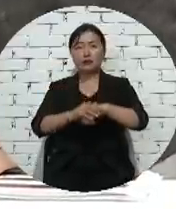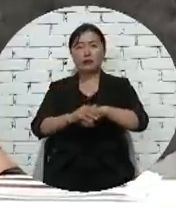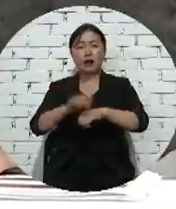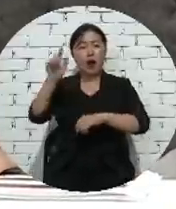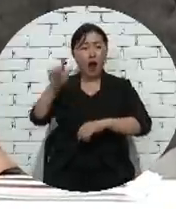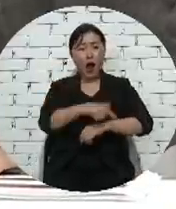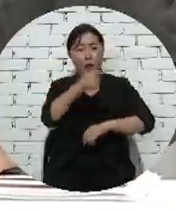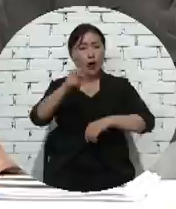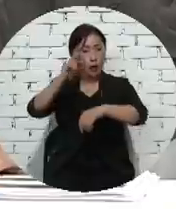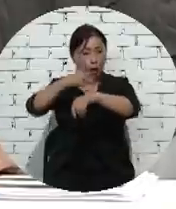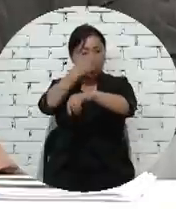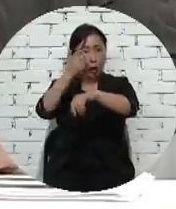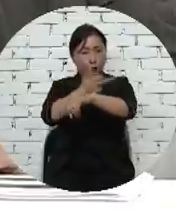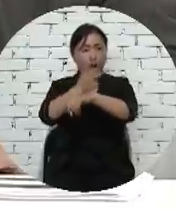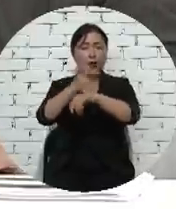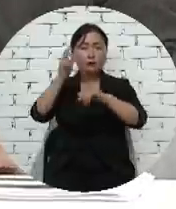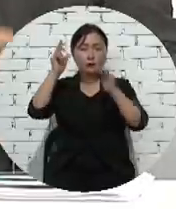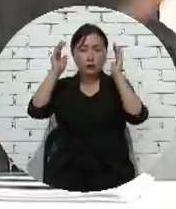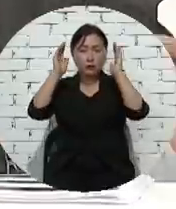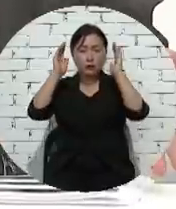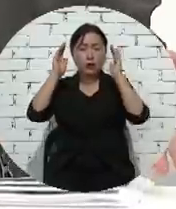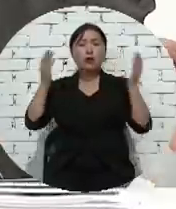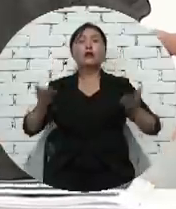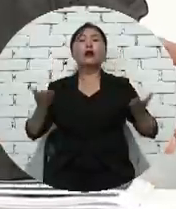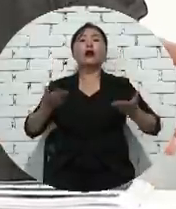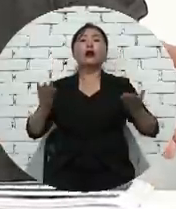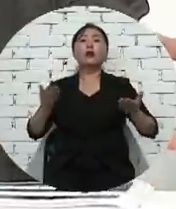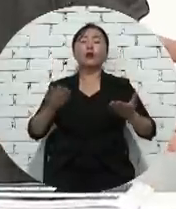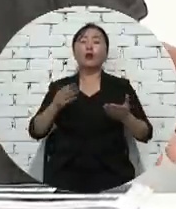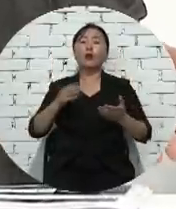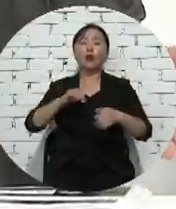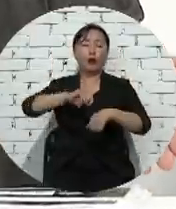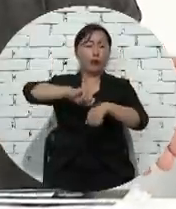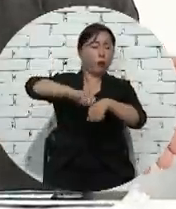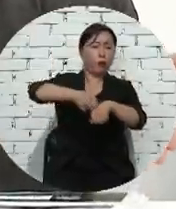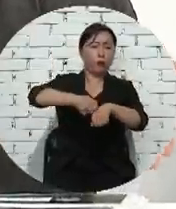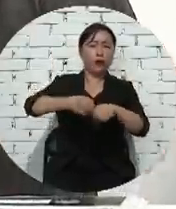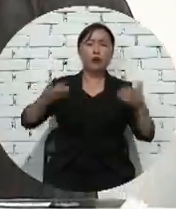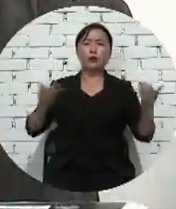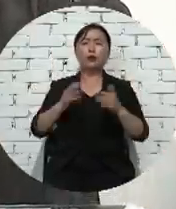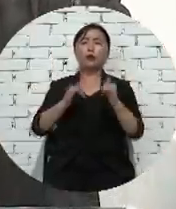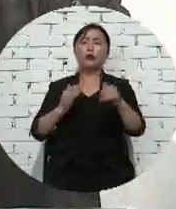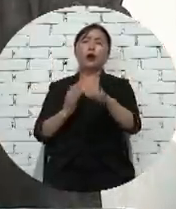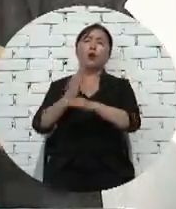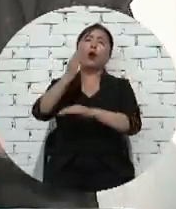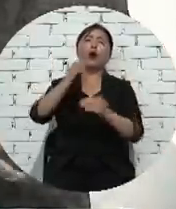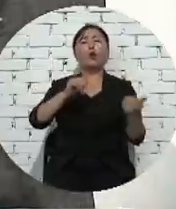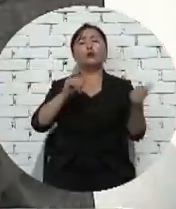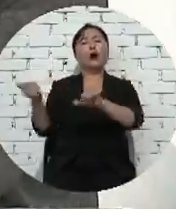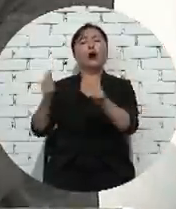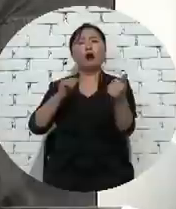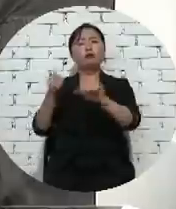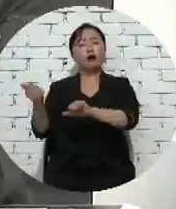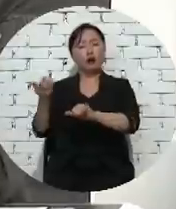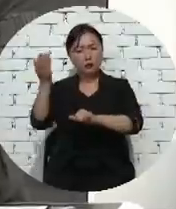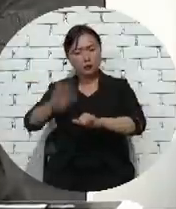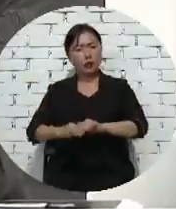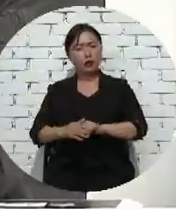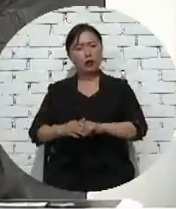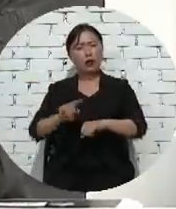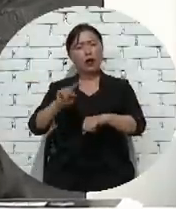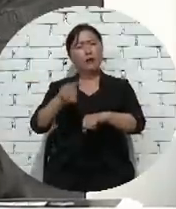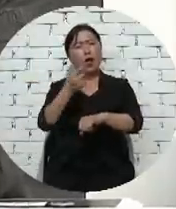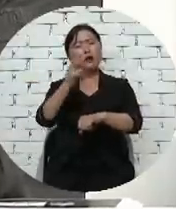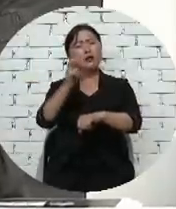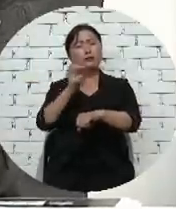17시간 일하라는 얘기인데 네네. 그러지 않아도 IT 분야에서는 많은 노동자들이 네. 지금 과로사를 하고 있는 상황이거든요. 네네. 이런 부분에 대한 인식이